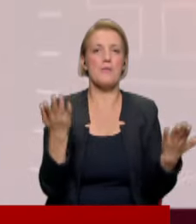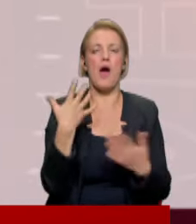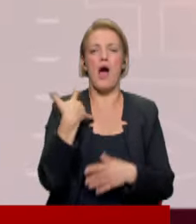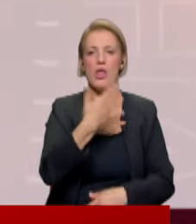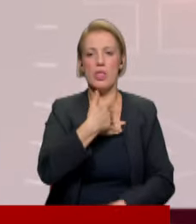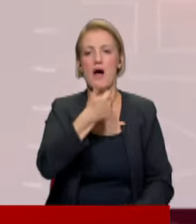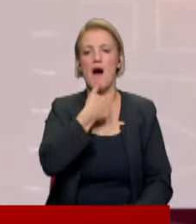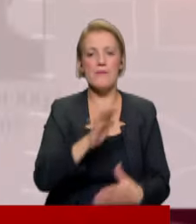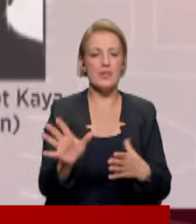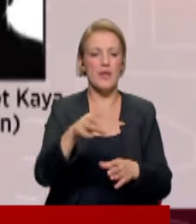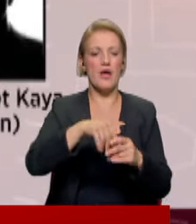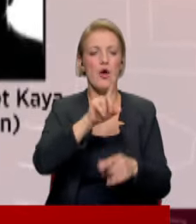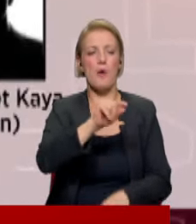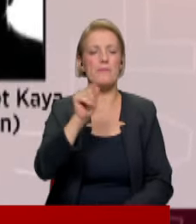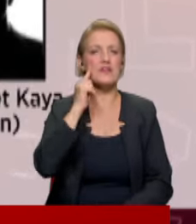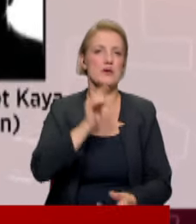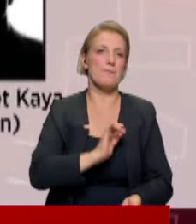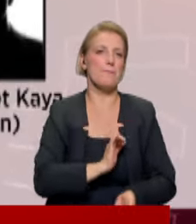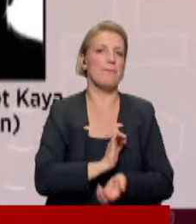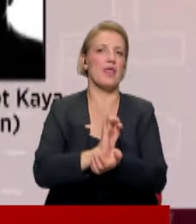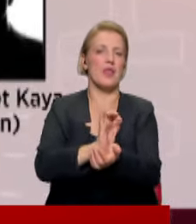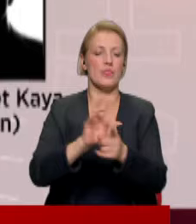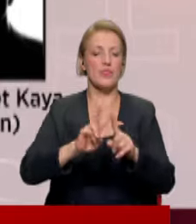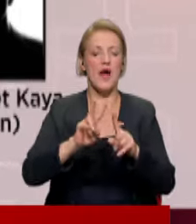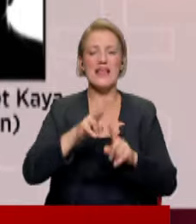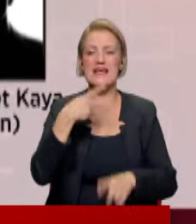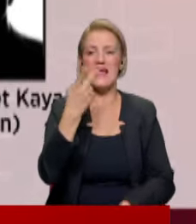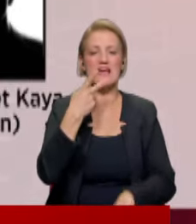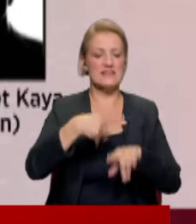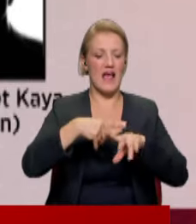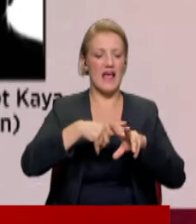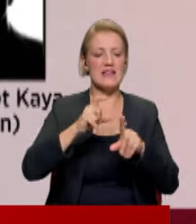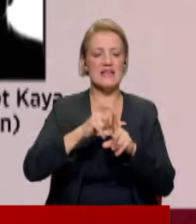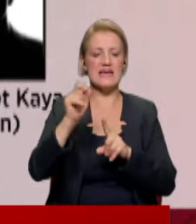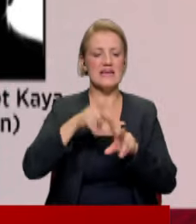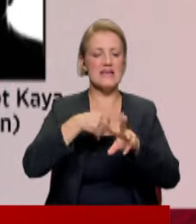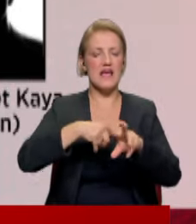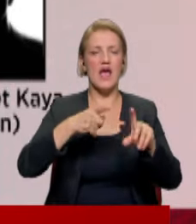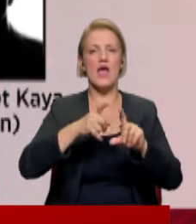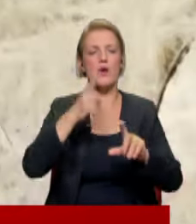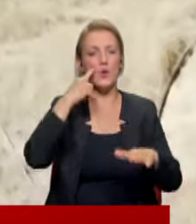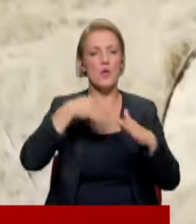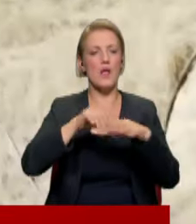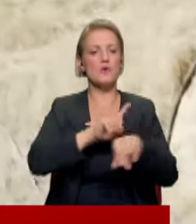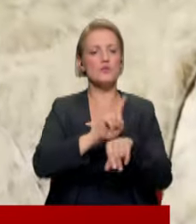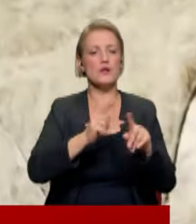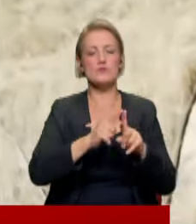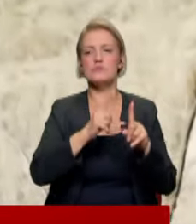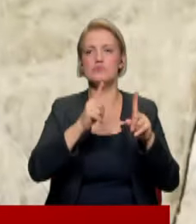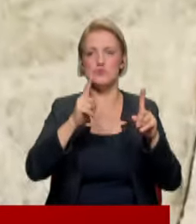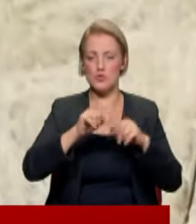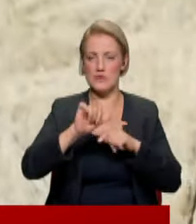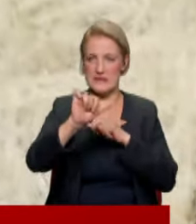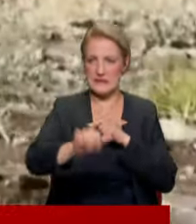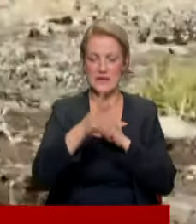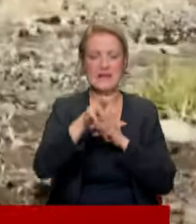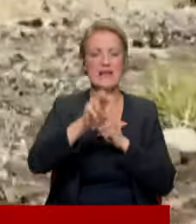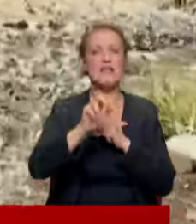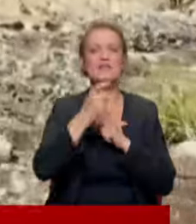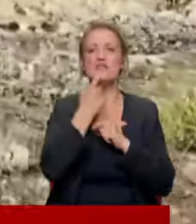abi dahil 11 kişi cezaevinde narinin yengesi hediye güran'ın gözaltı süresi uzatılmıştır 8 yaşındaki narinin